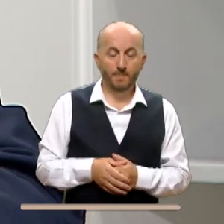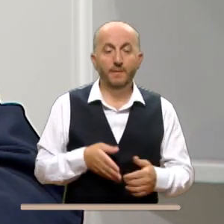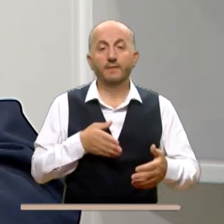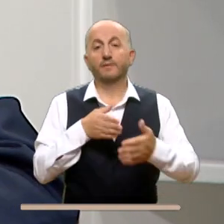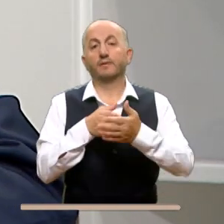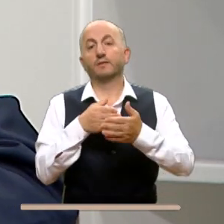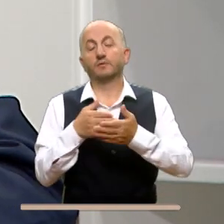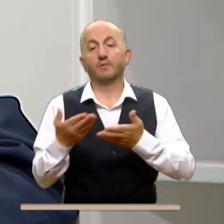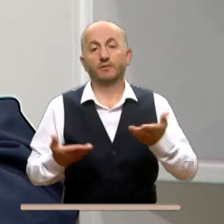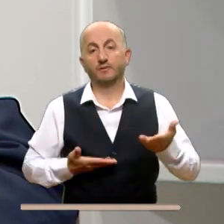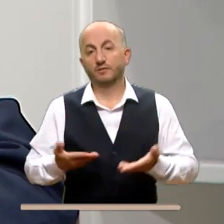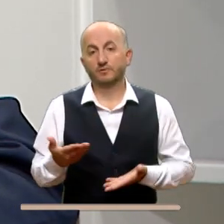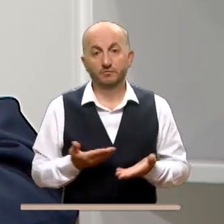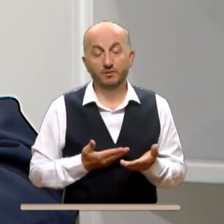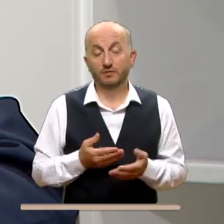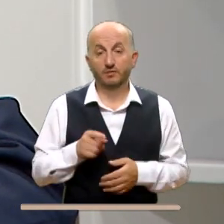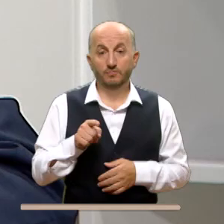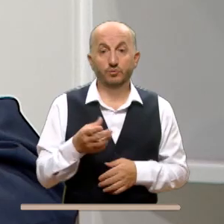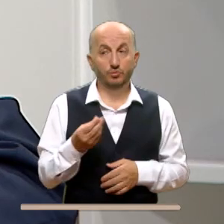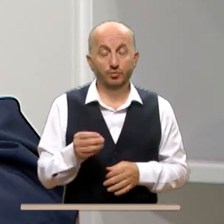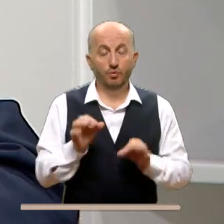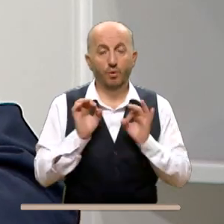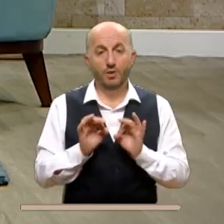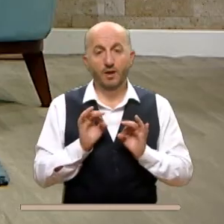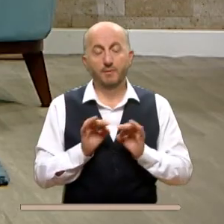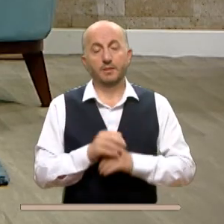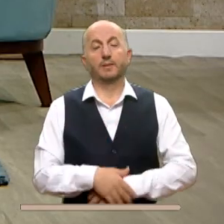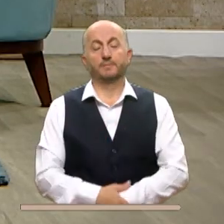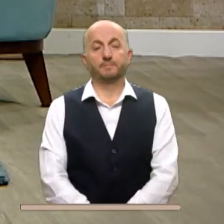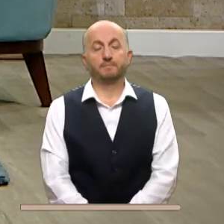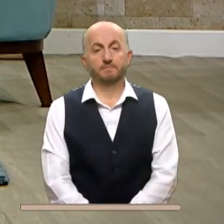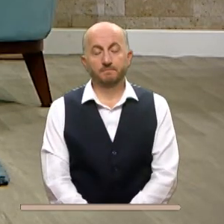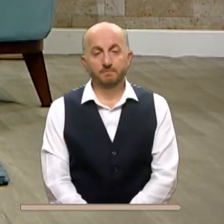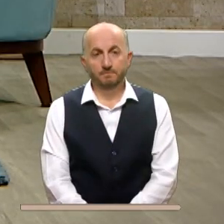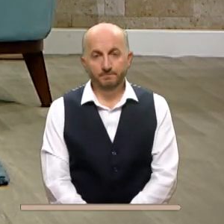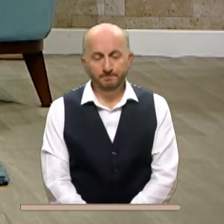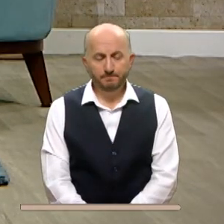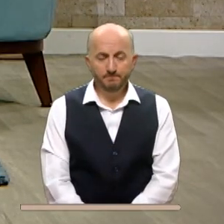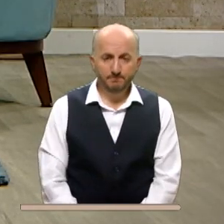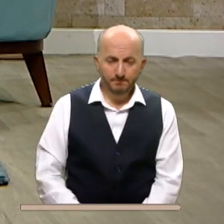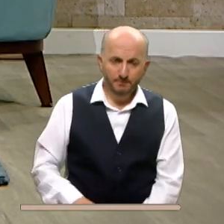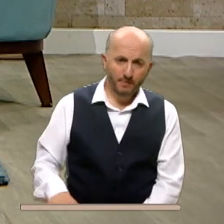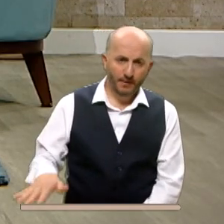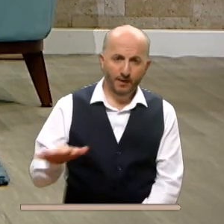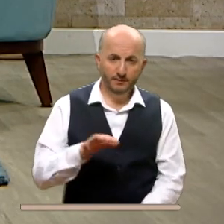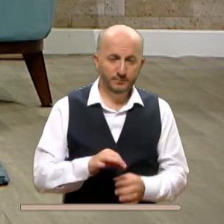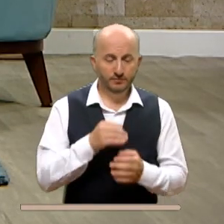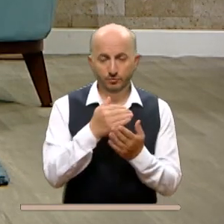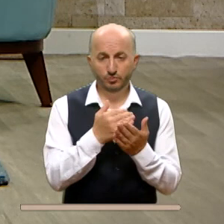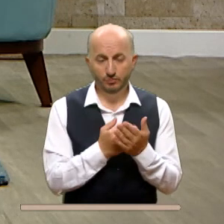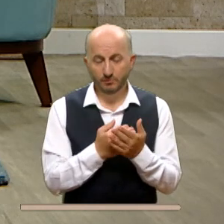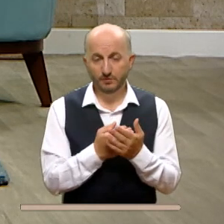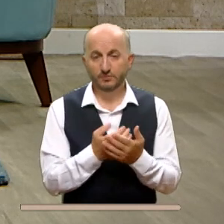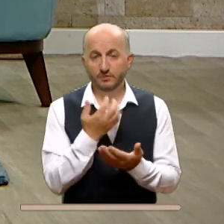danışmanlık hizmetleri. Bu çok önemli açıkçası. Onu ifade etmeliyim. Her bir programa yerleştirip